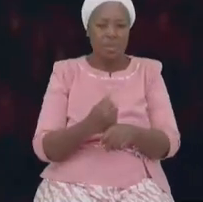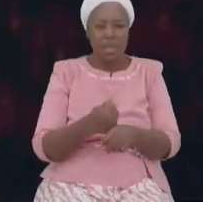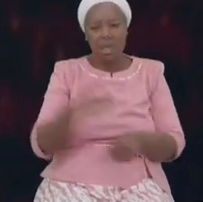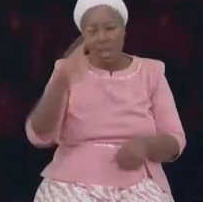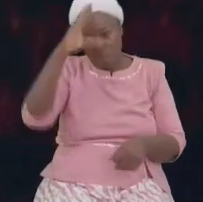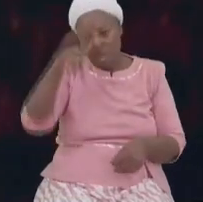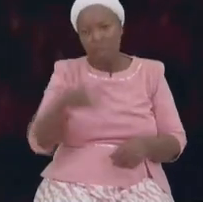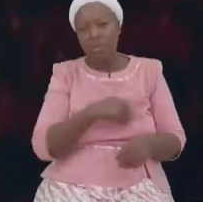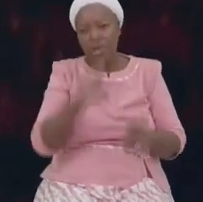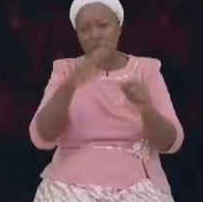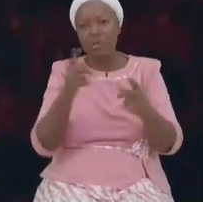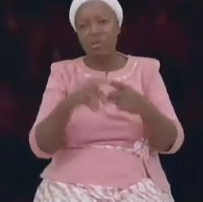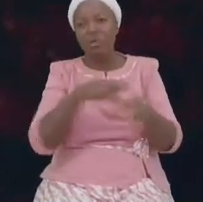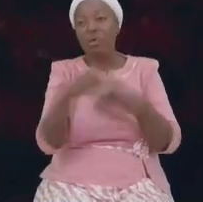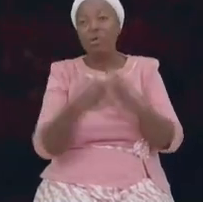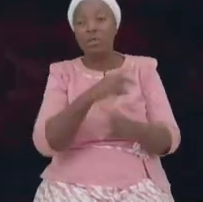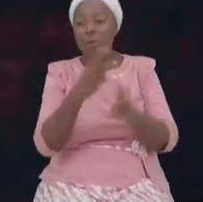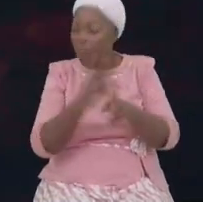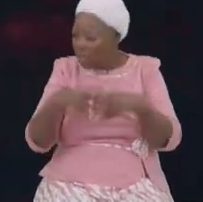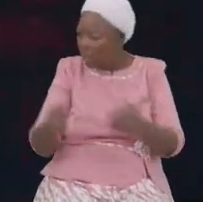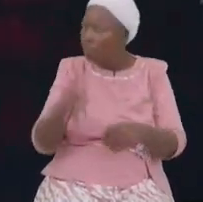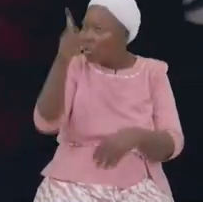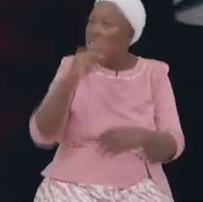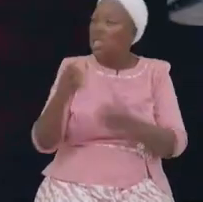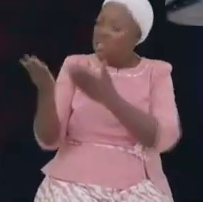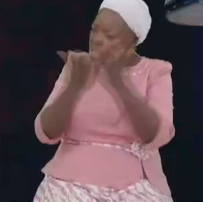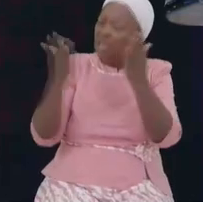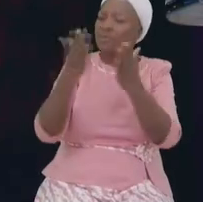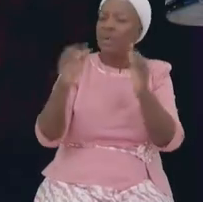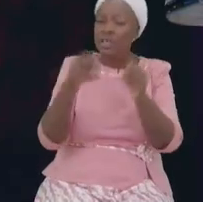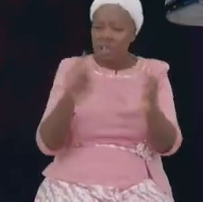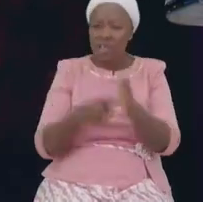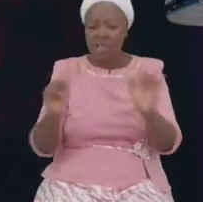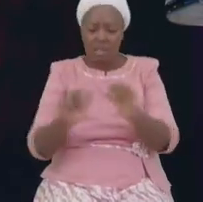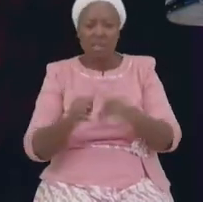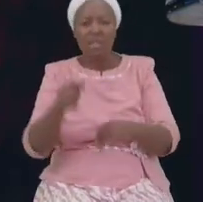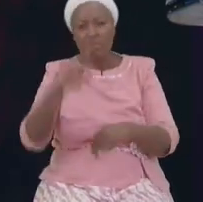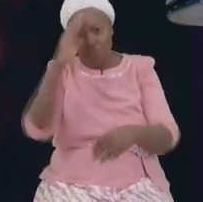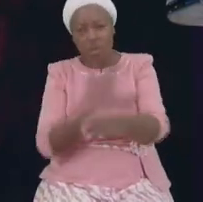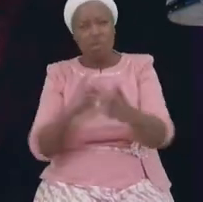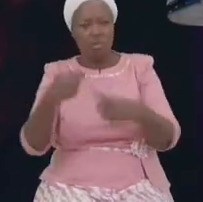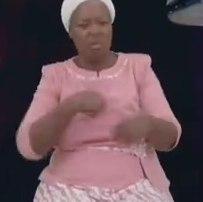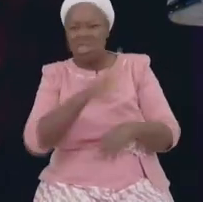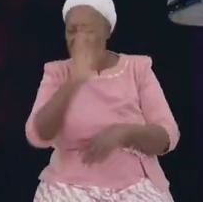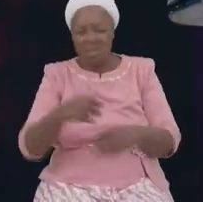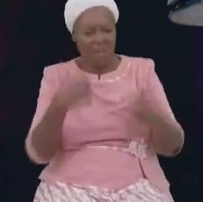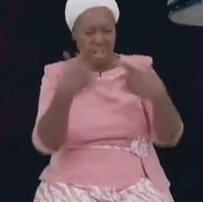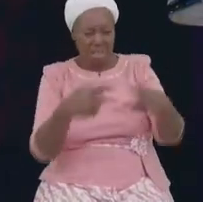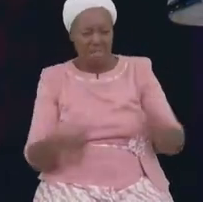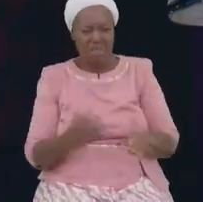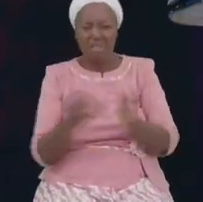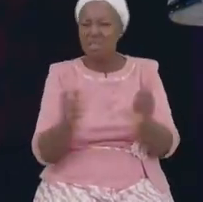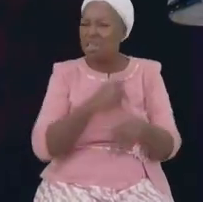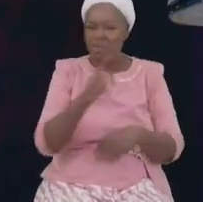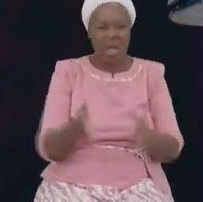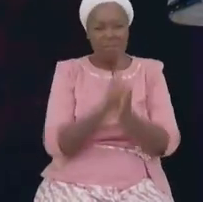dit de sacrifier le fils. Il n'a pas traîné, il n'a pas retardé de toute son âme, de tout son esprit. Il a